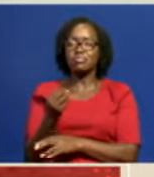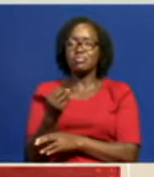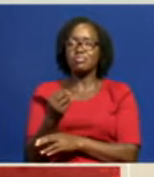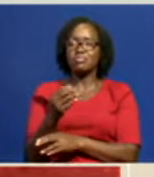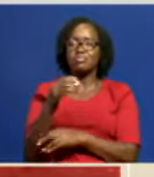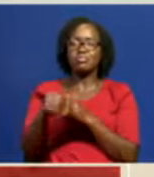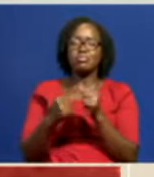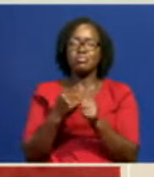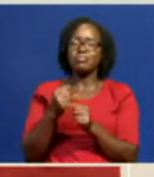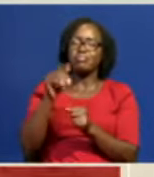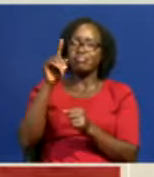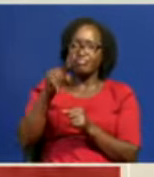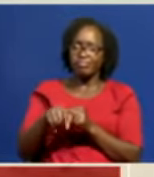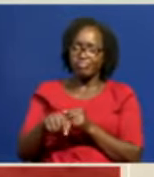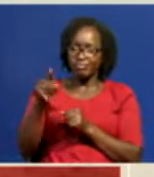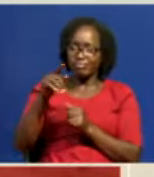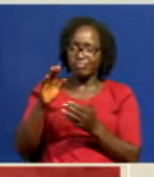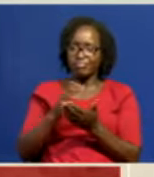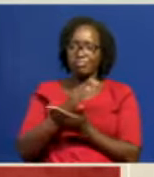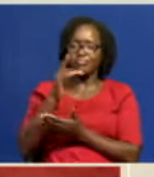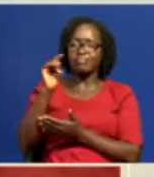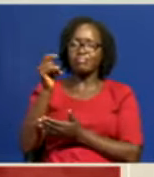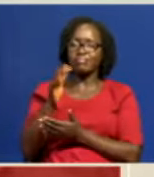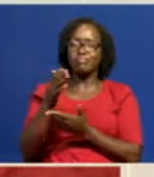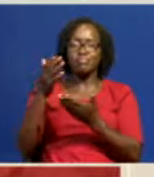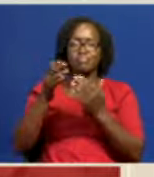downs for some Kenyans. As we usher in the new year,